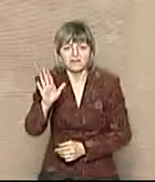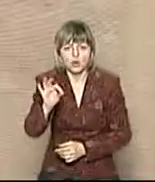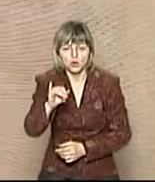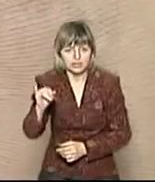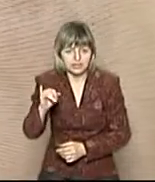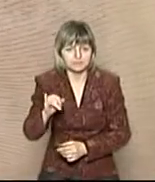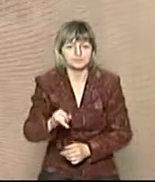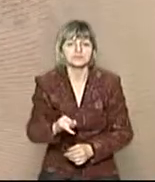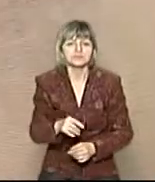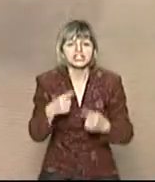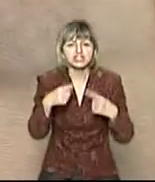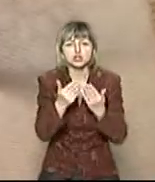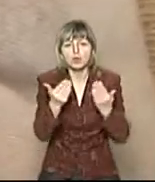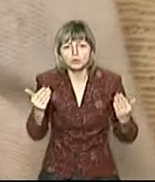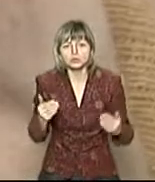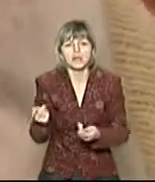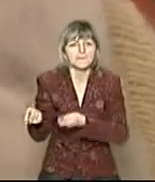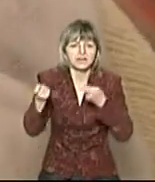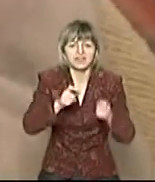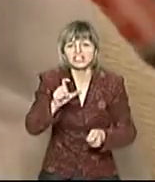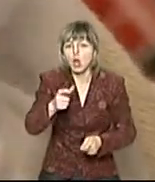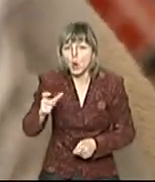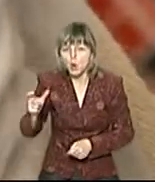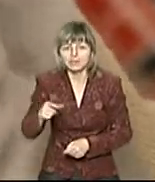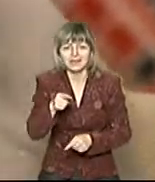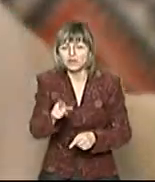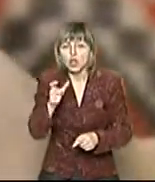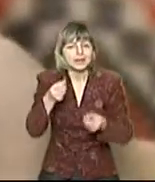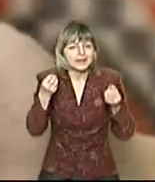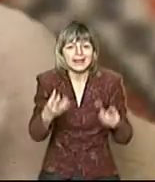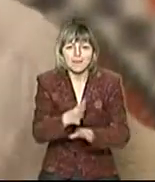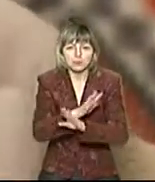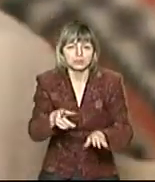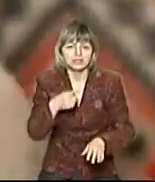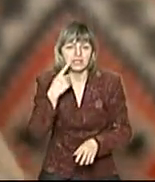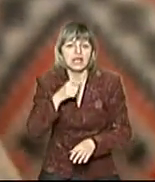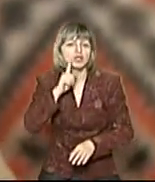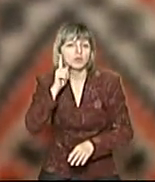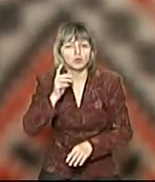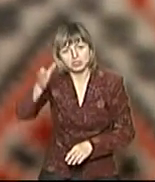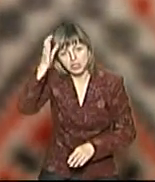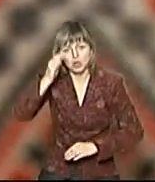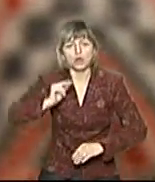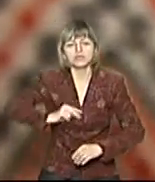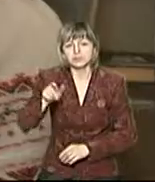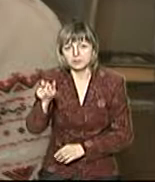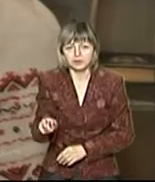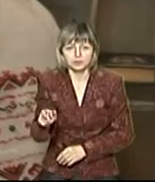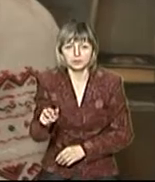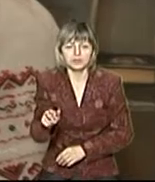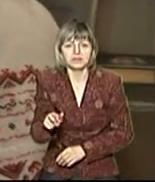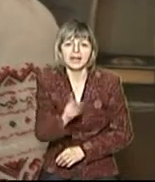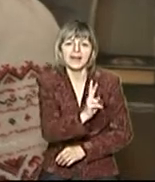цього із іншого музею привезли голки. Вони непрості, каже молодший науковий співробітник Катерина Волох. В